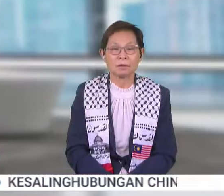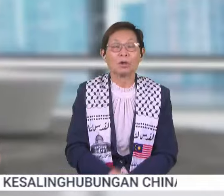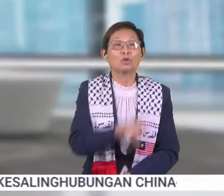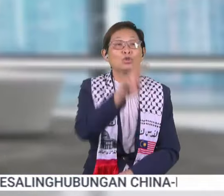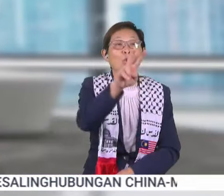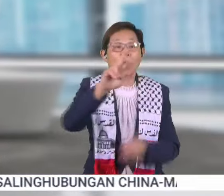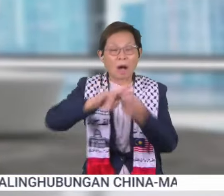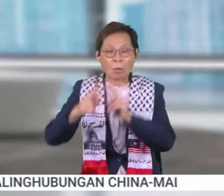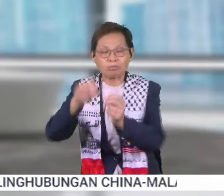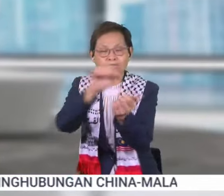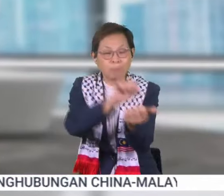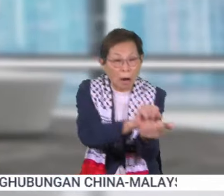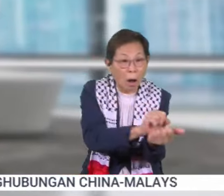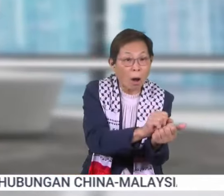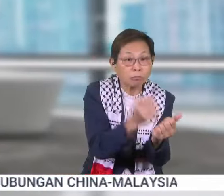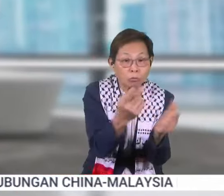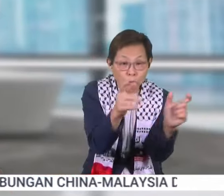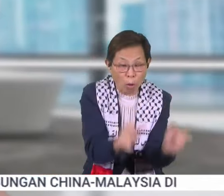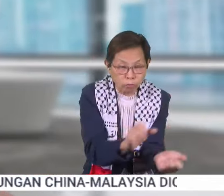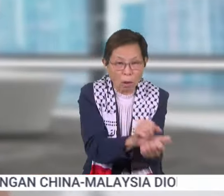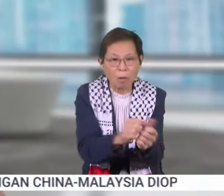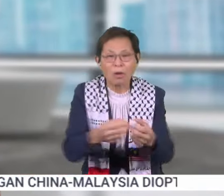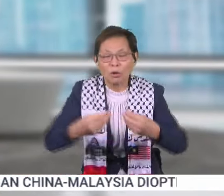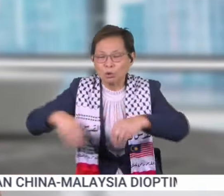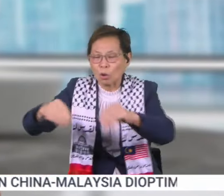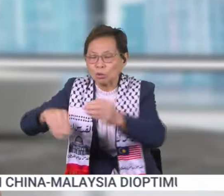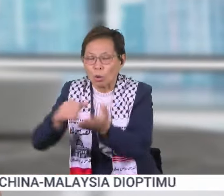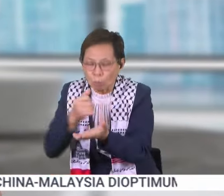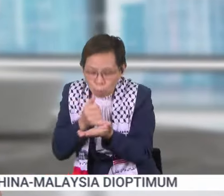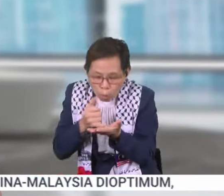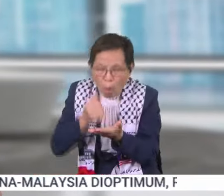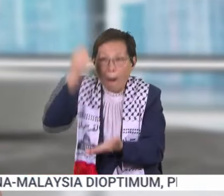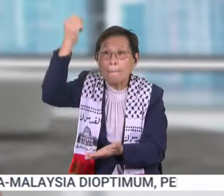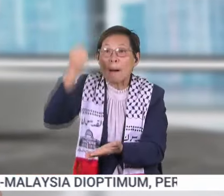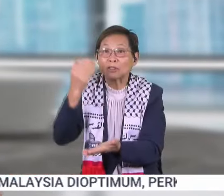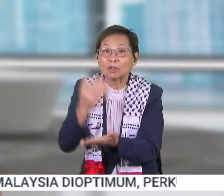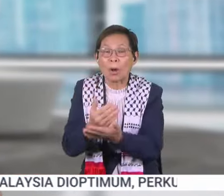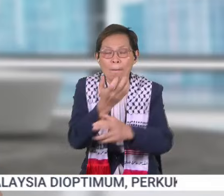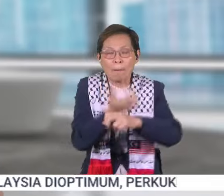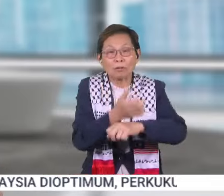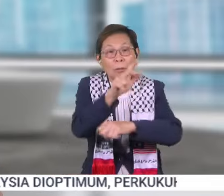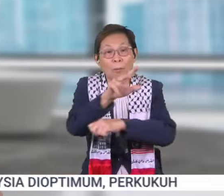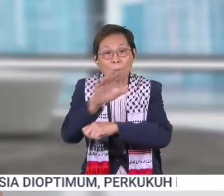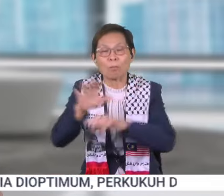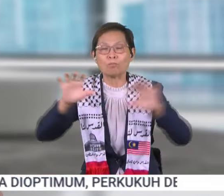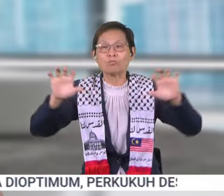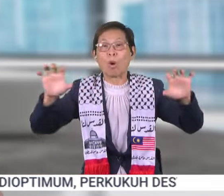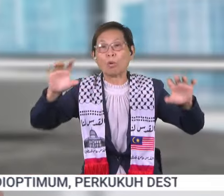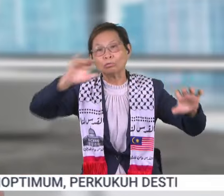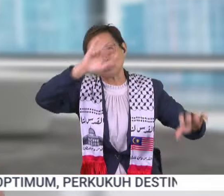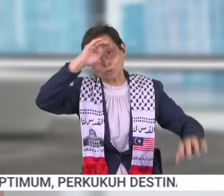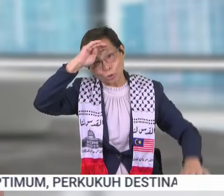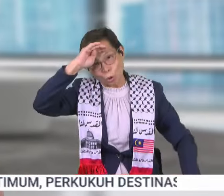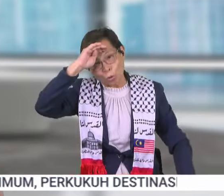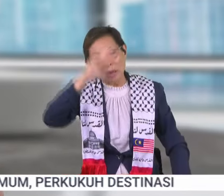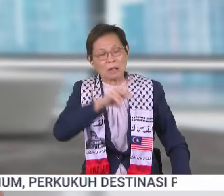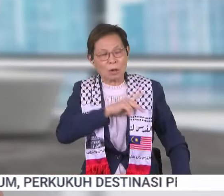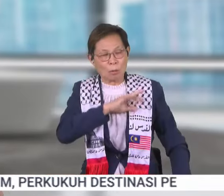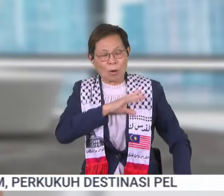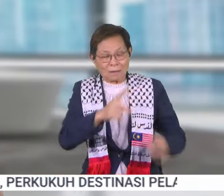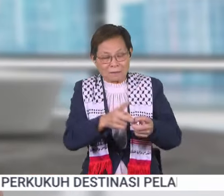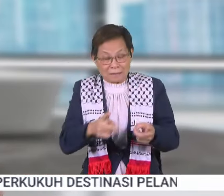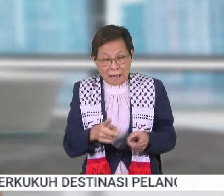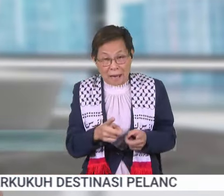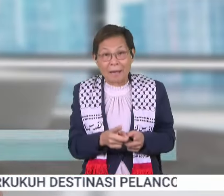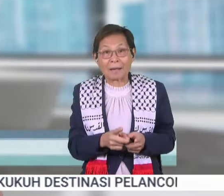Dua rakan diberkas selepas disyaki mengedar dadah di hentian bas Batu 34 Pontian, Johor. Ketua Polis